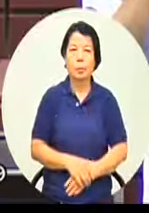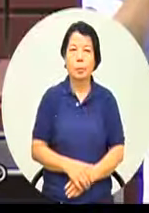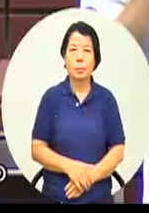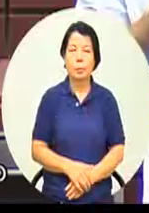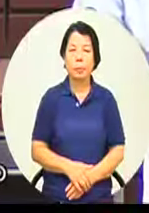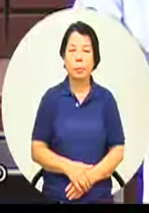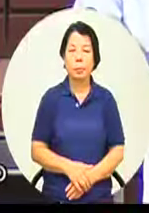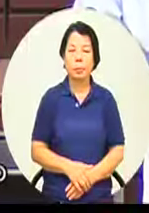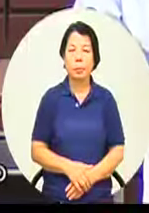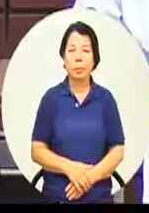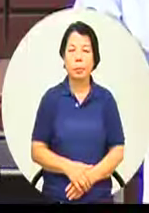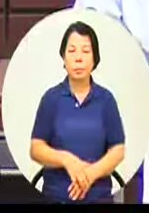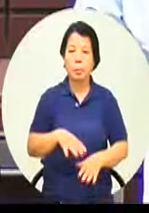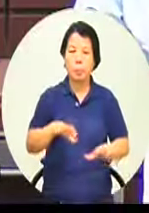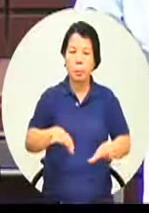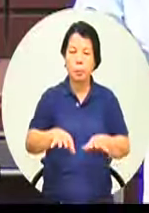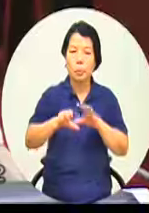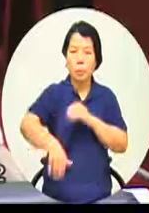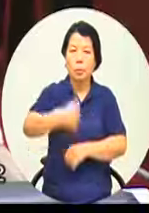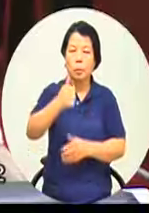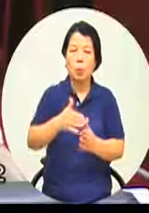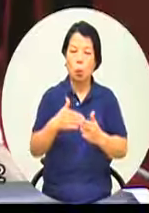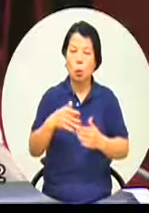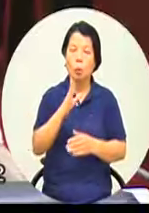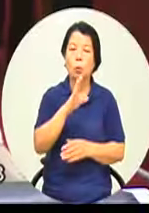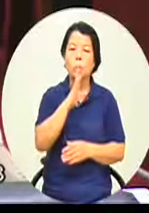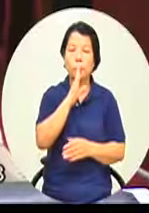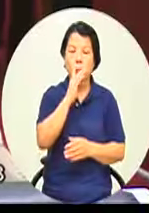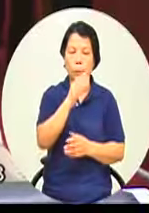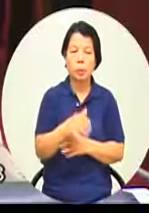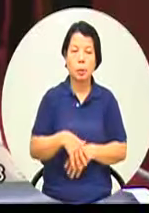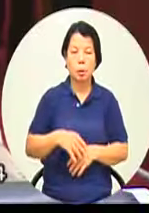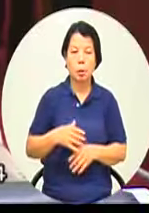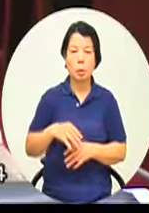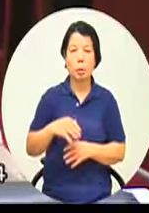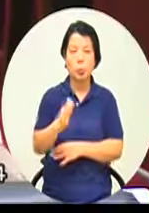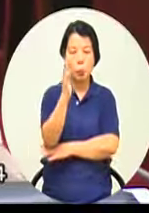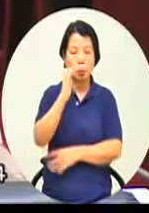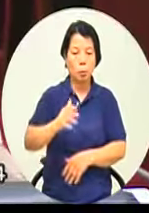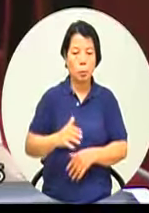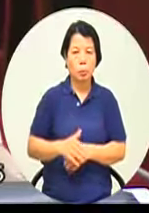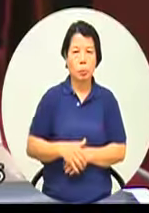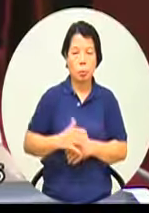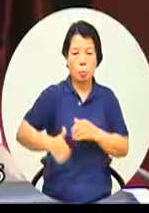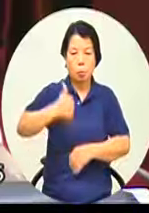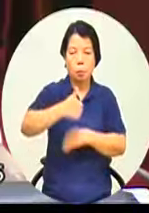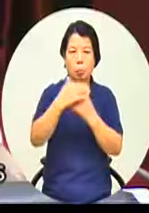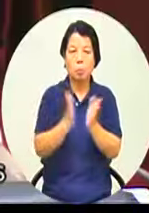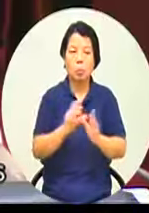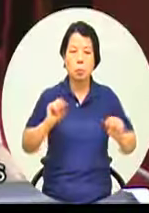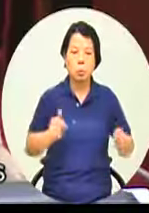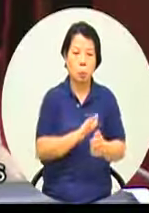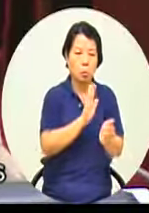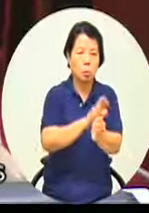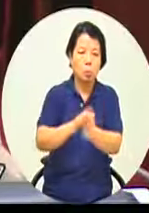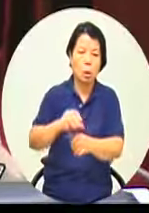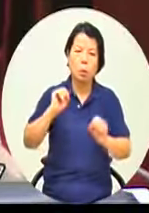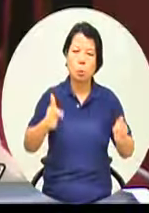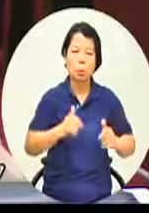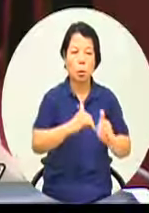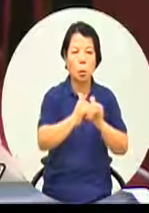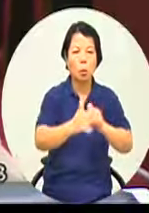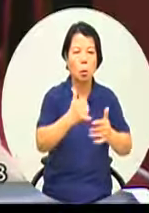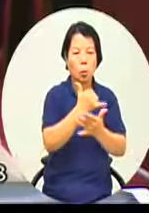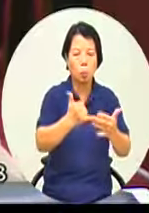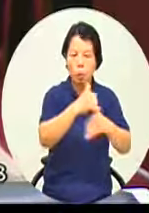局长，今天我们身为一个父母官，我们是要帮助农民。 我来， 不是所有的农民都有这样的尝试。 不是，